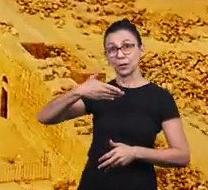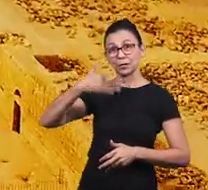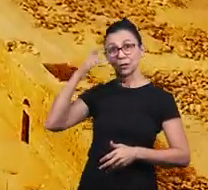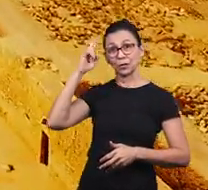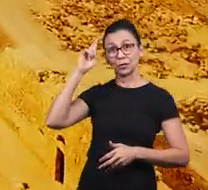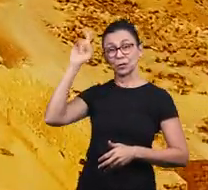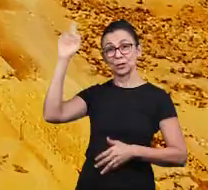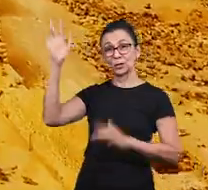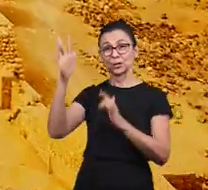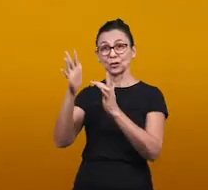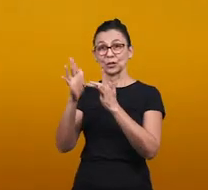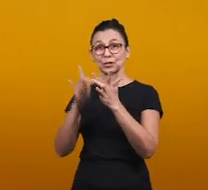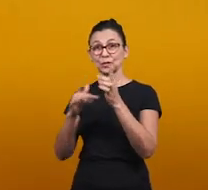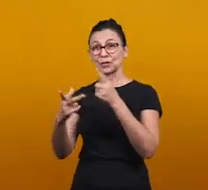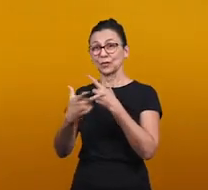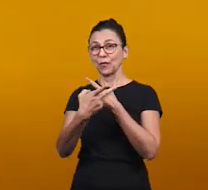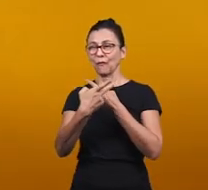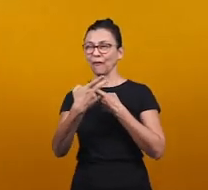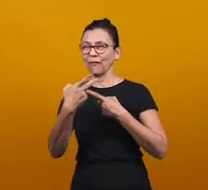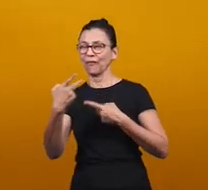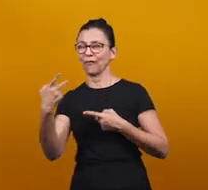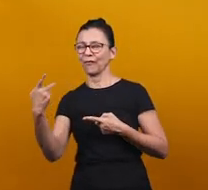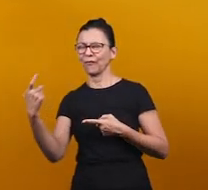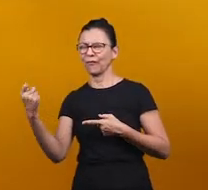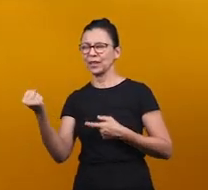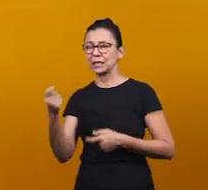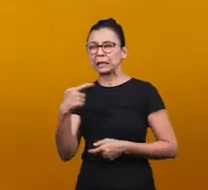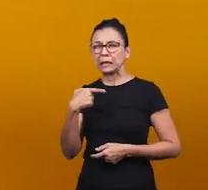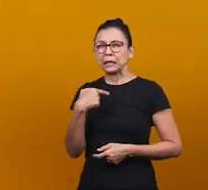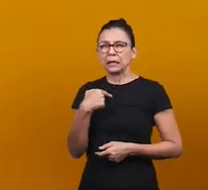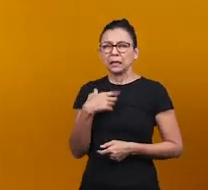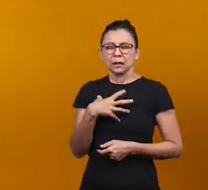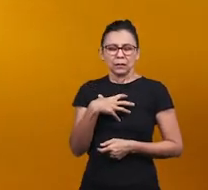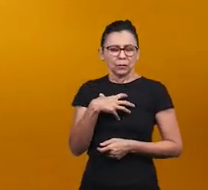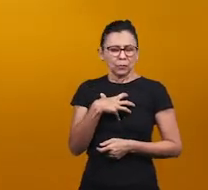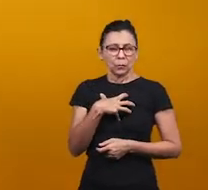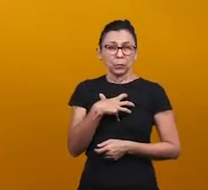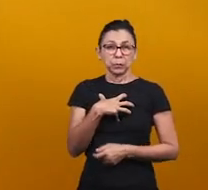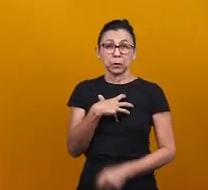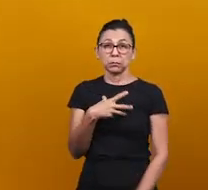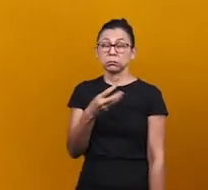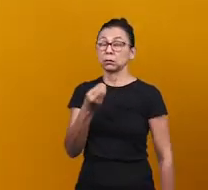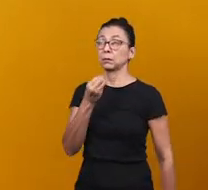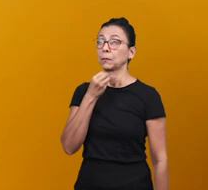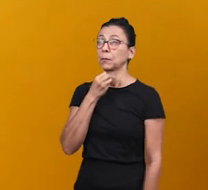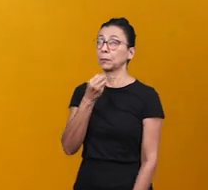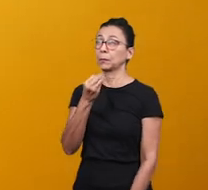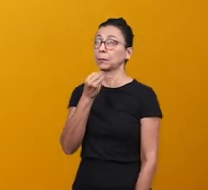e quando eu estou a fraquejar,